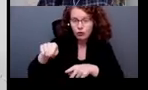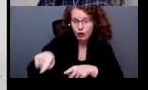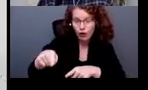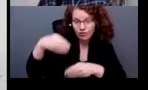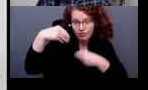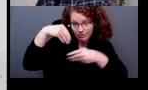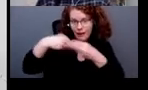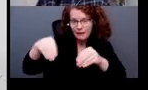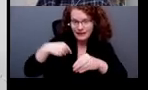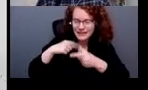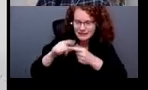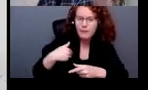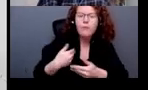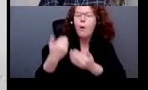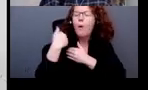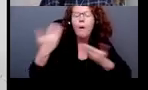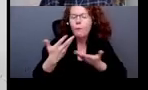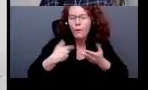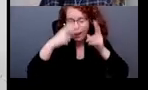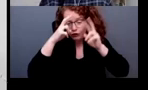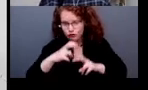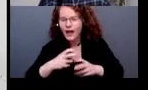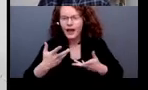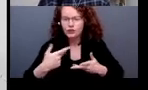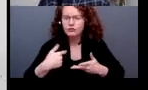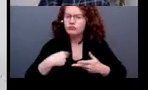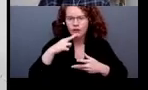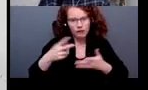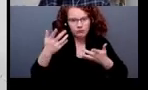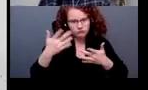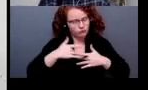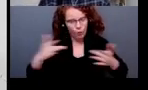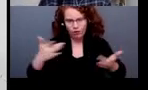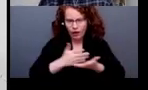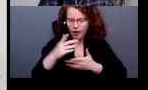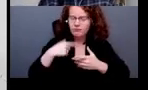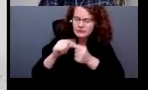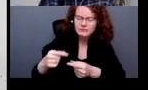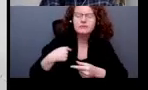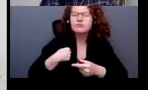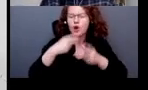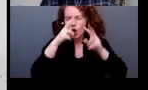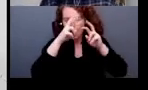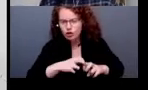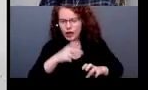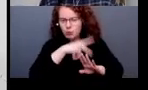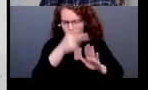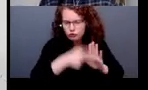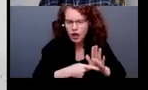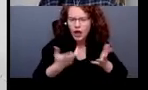laquelle j'étais là, parce que j'ai tout de suite été assez transparente en leur expliquant qu'on travaillait sur un projet de recherche.